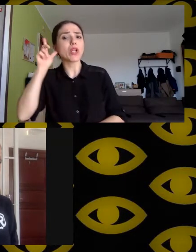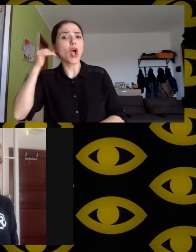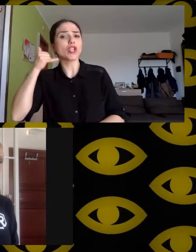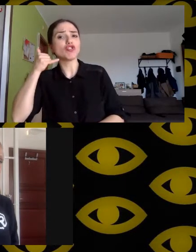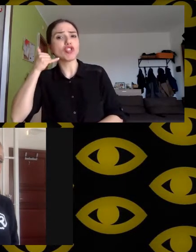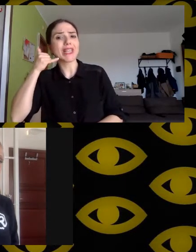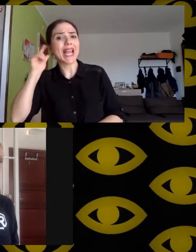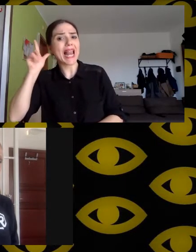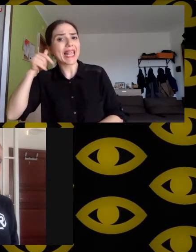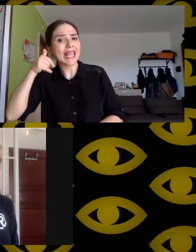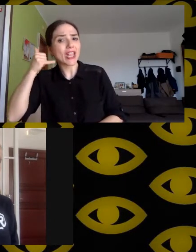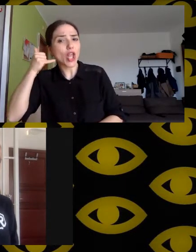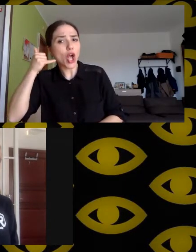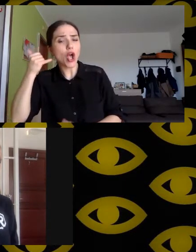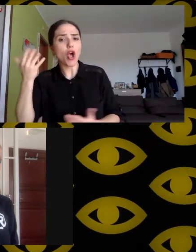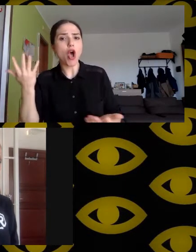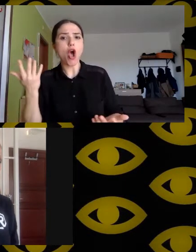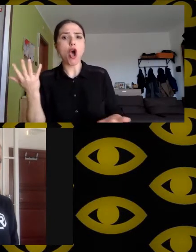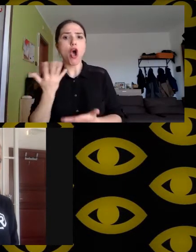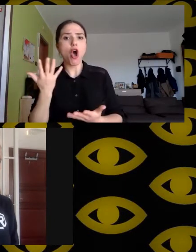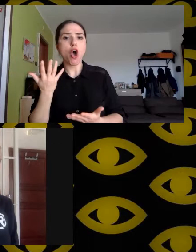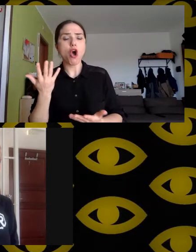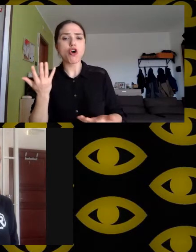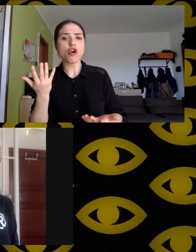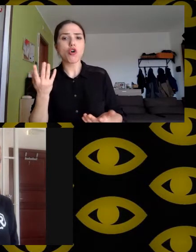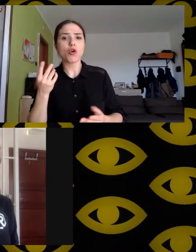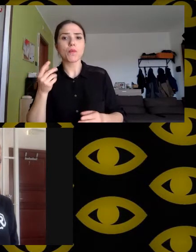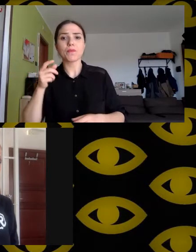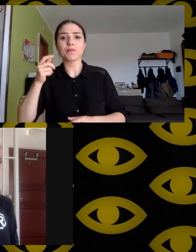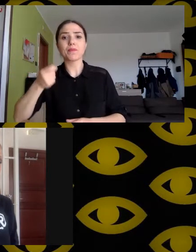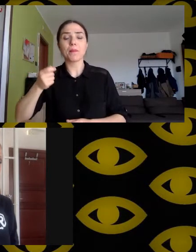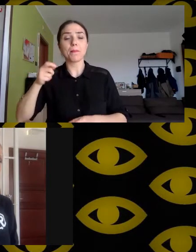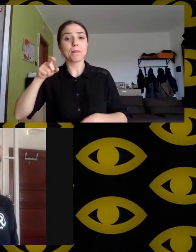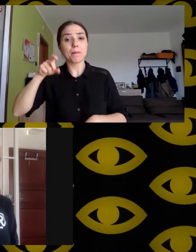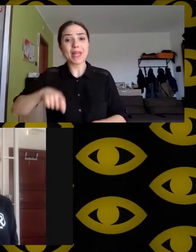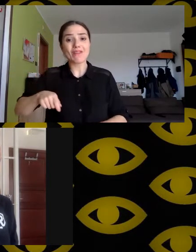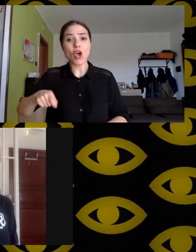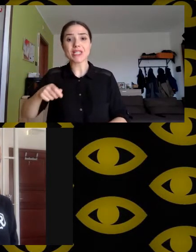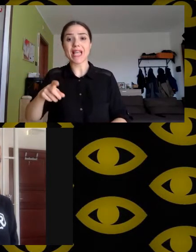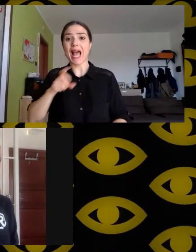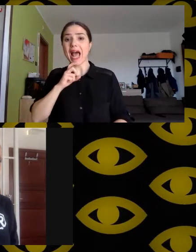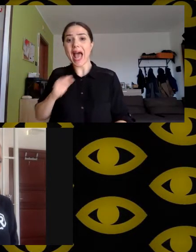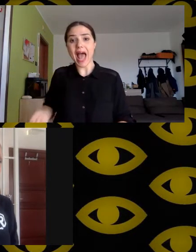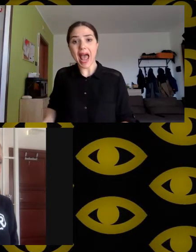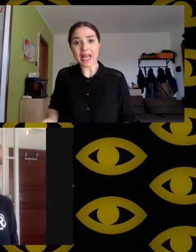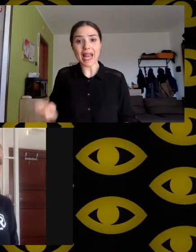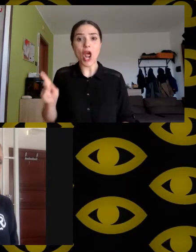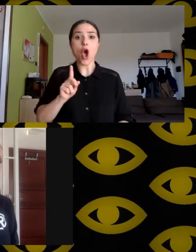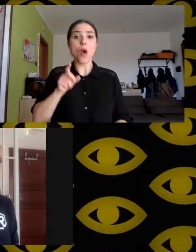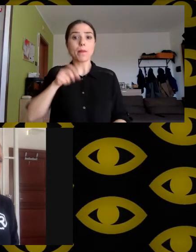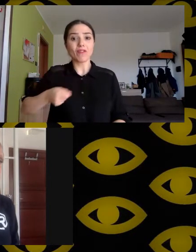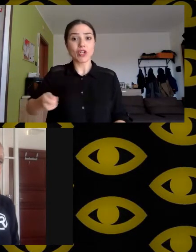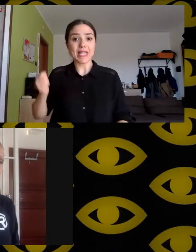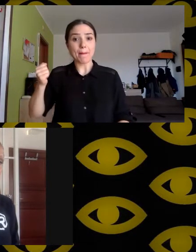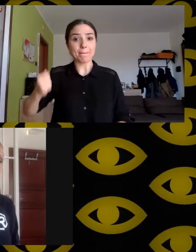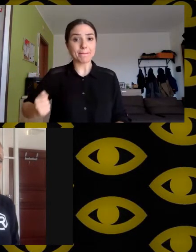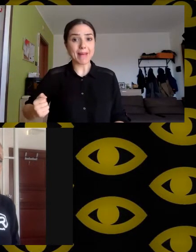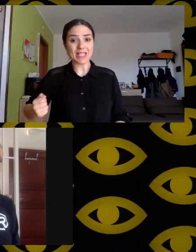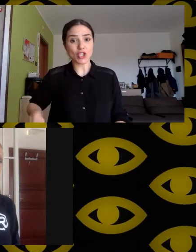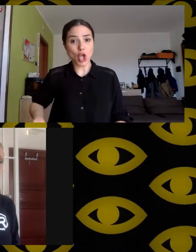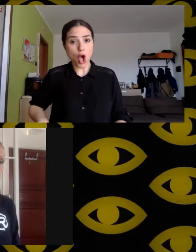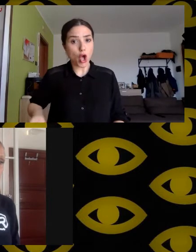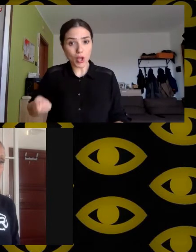o utilizzare per forza i mezzi più conosciuti, che sono il bastone piuttosto che il cane. Quelli sono utilissimi e li uso